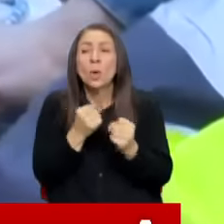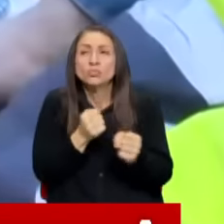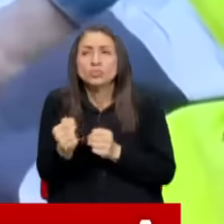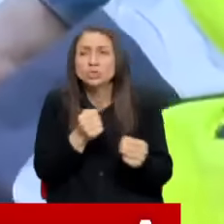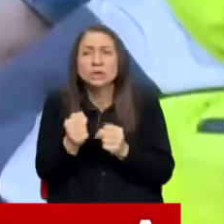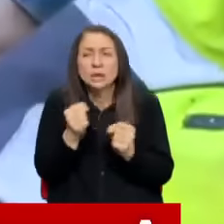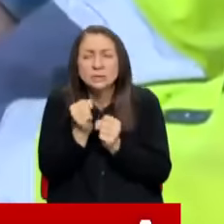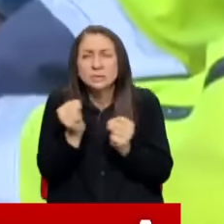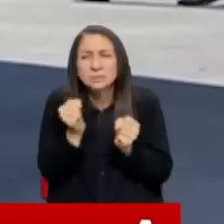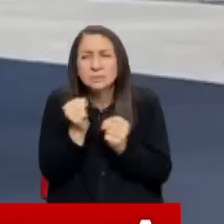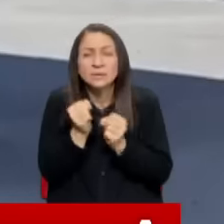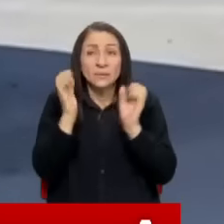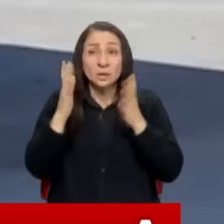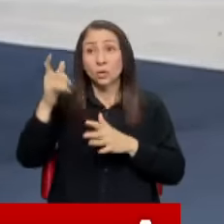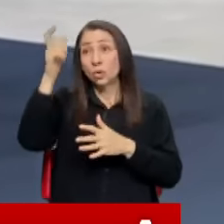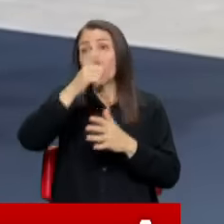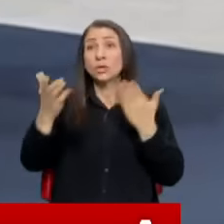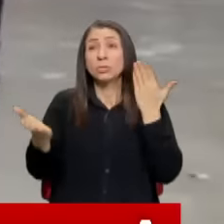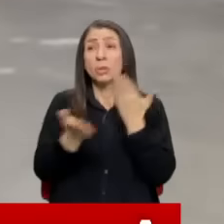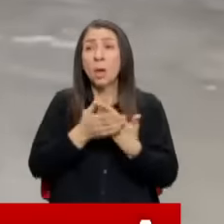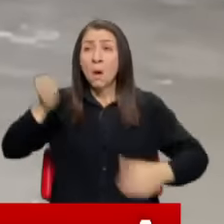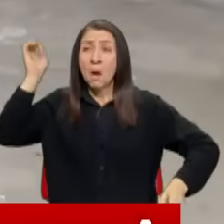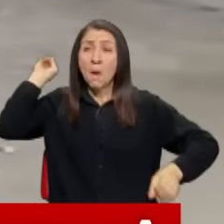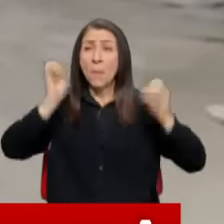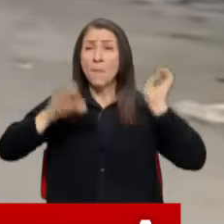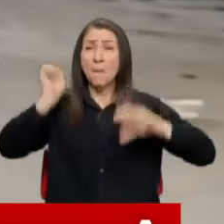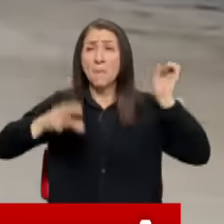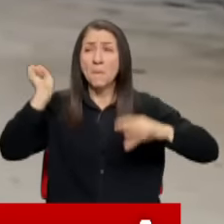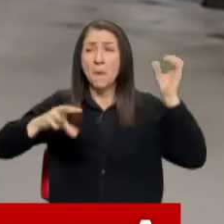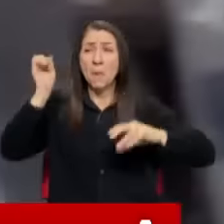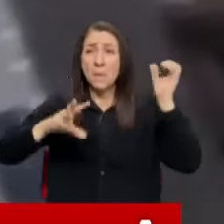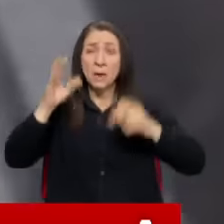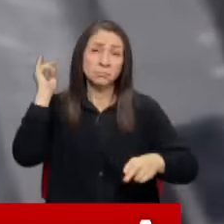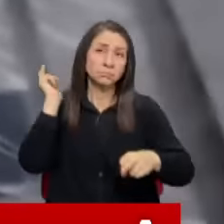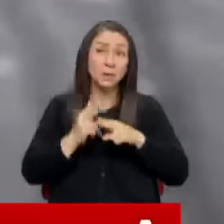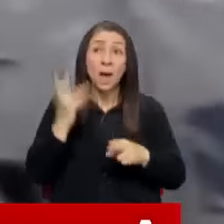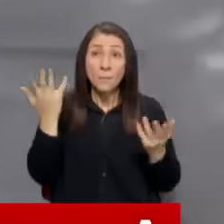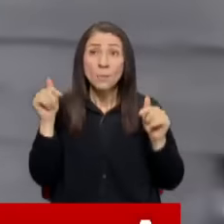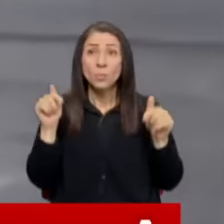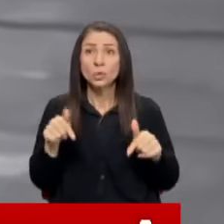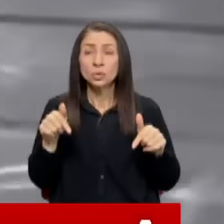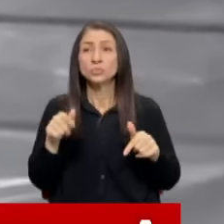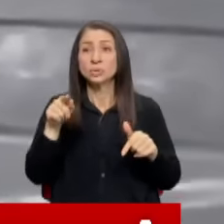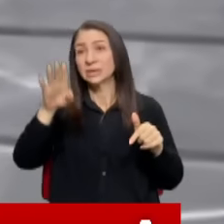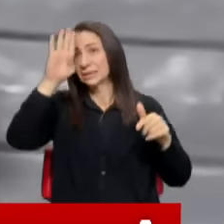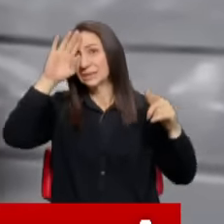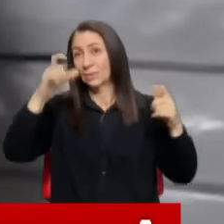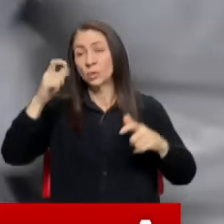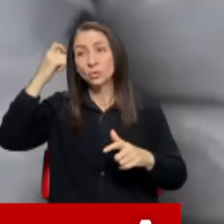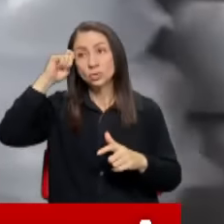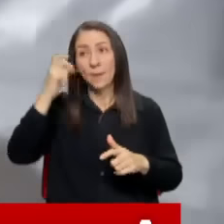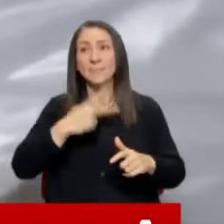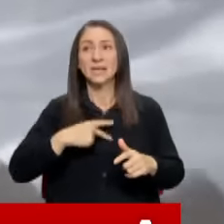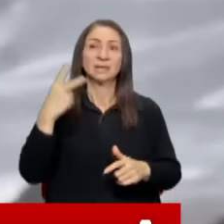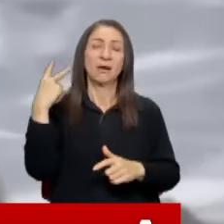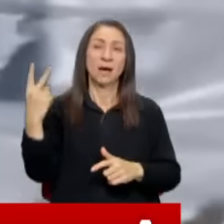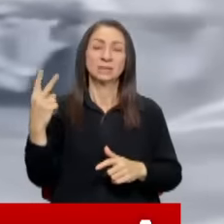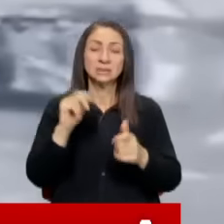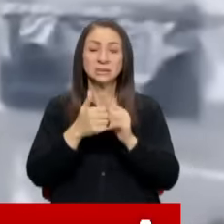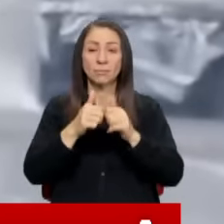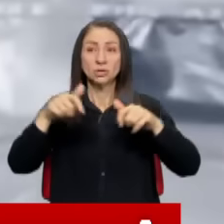mücadele etmek zorundaydı. Türkiye'nin dört bir yanından bölgeye yardım yağdı. Ve bugün burası İstanbul'da Üsküdar Belediyesi'ne